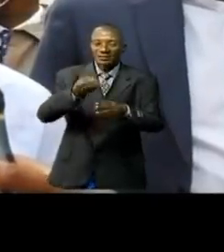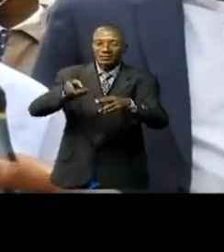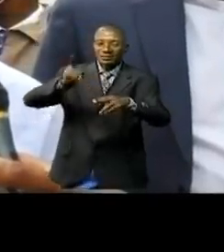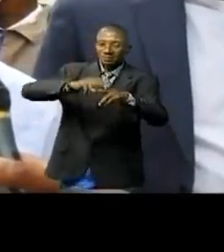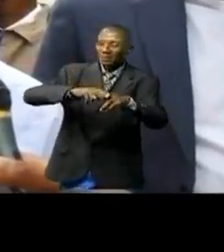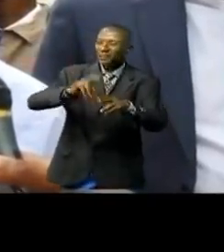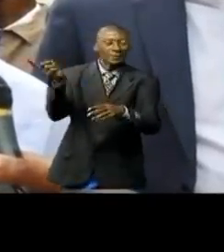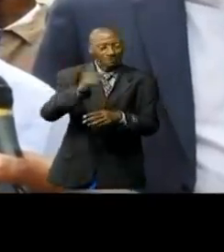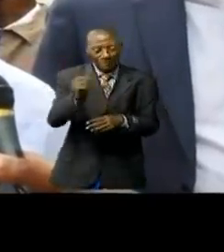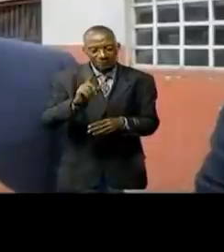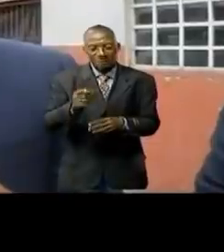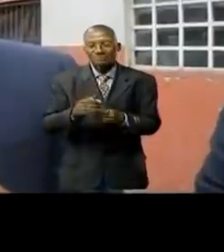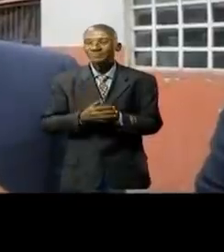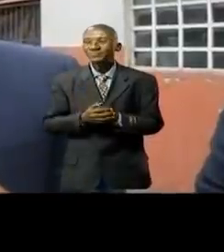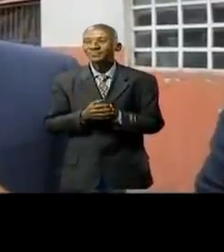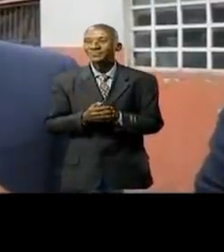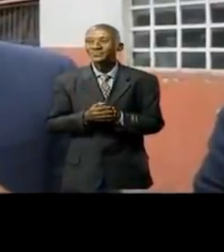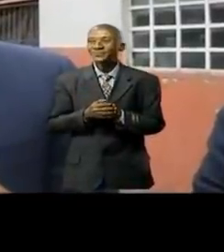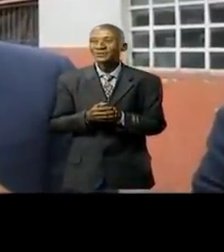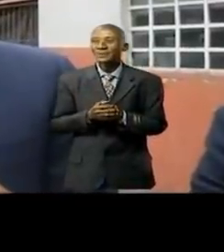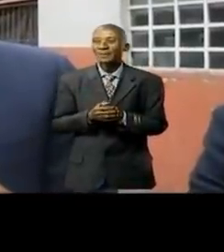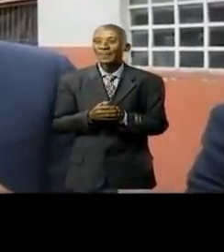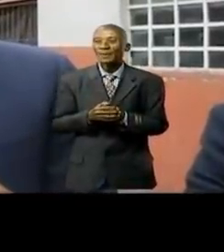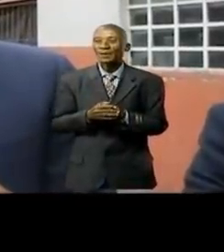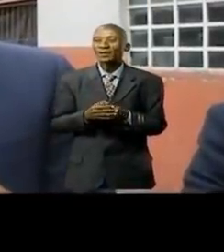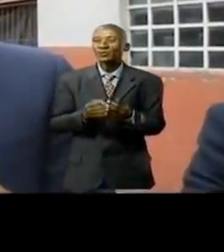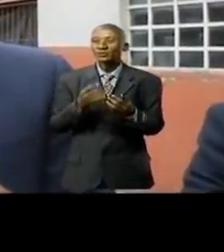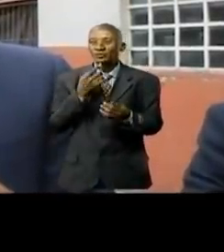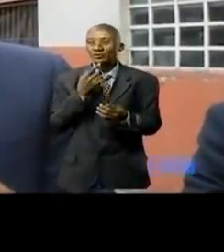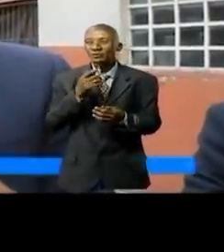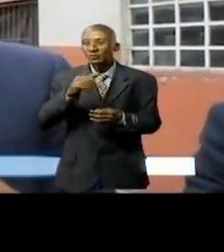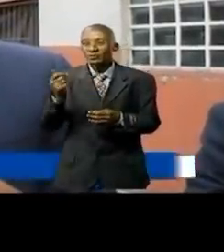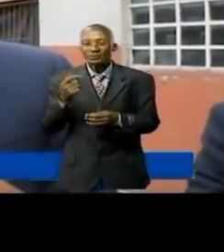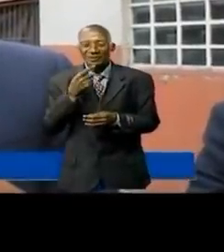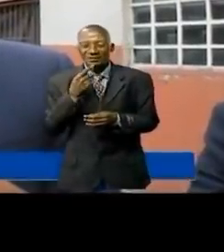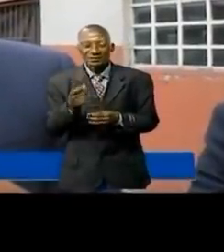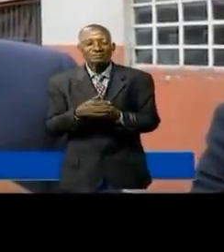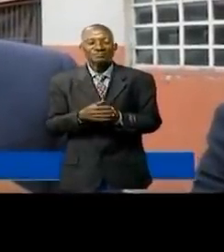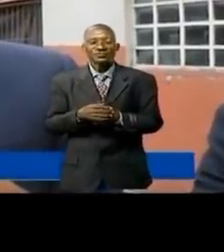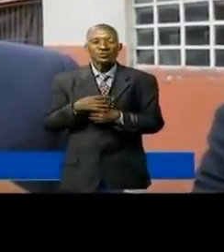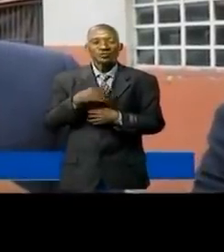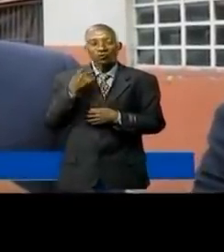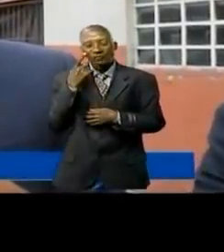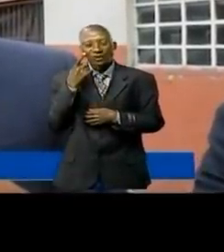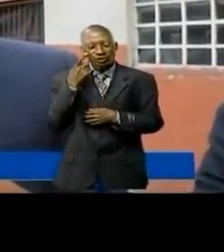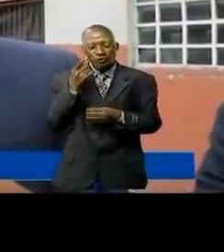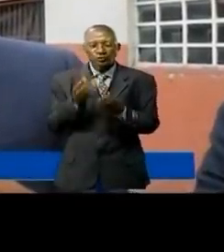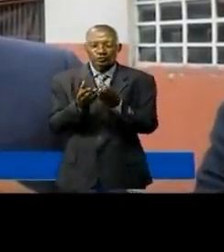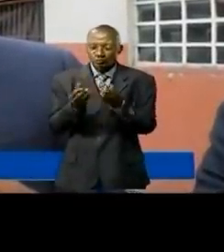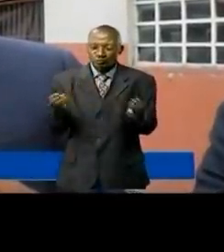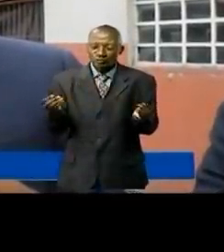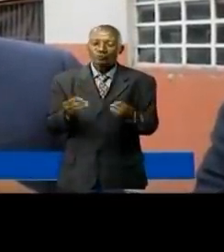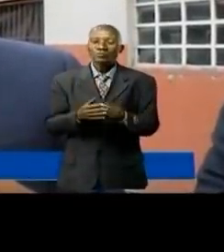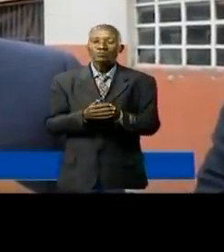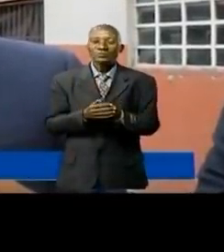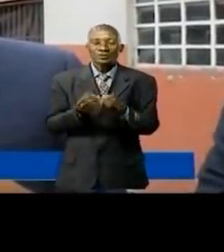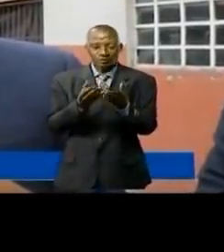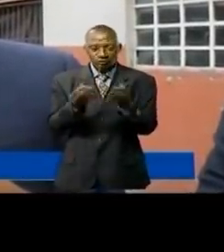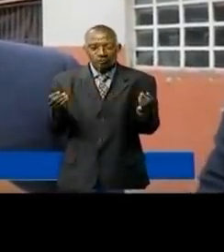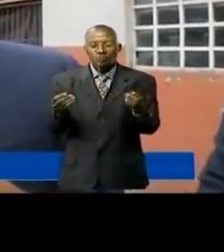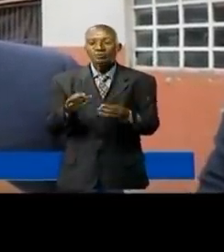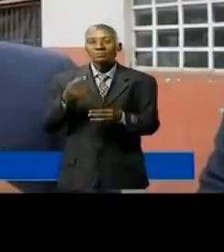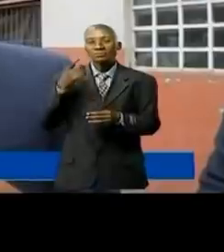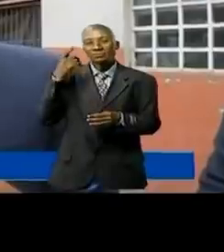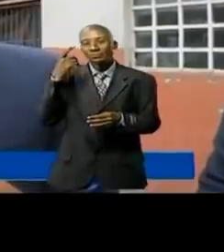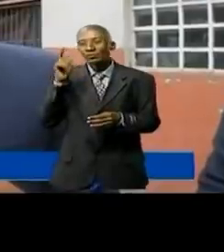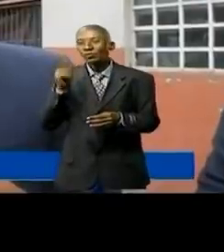stations sont livrées et approvisionnées. Et nous faisons tout ce qu'il faut en amont comme en aval pour pouvoir justement garantir le service